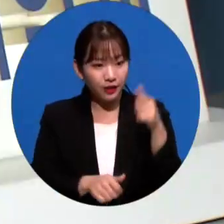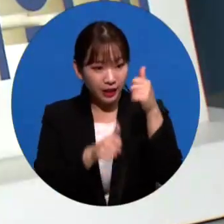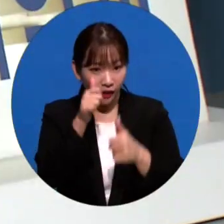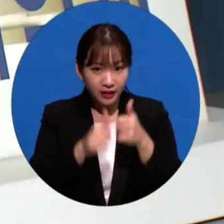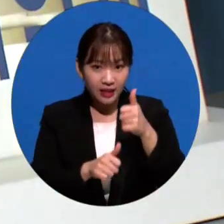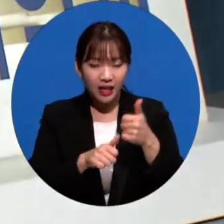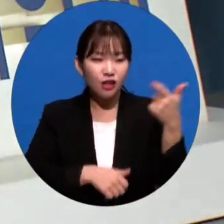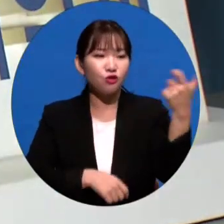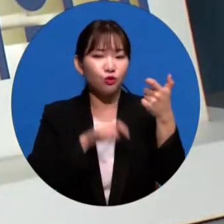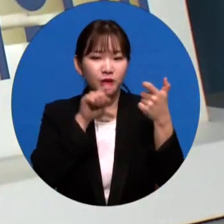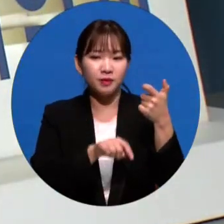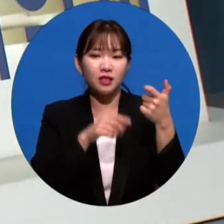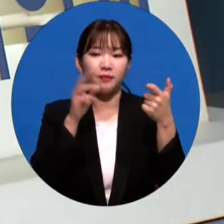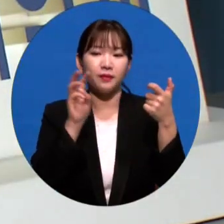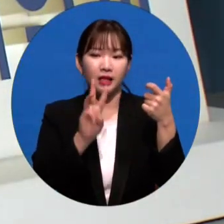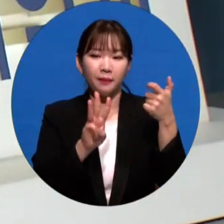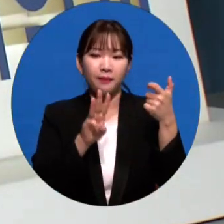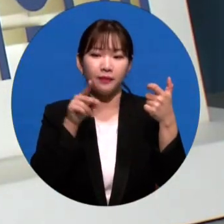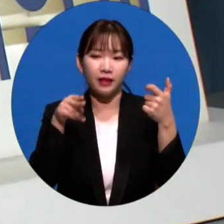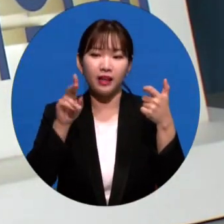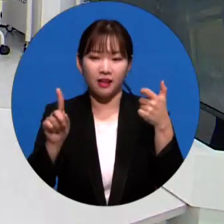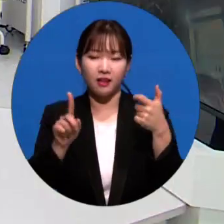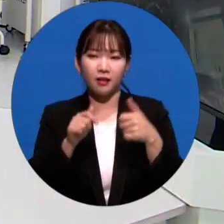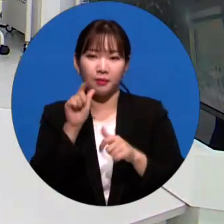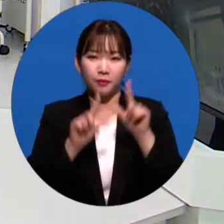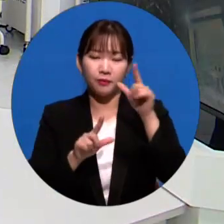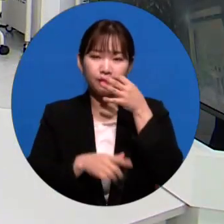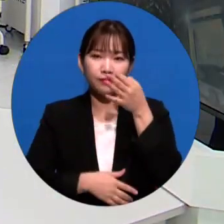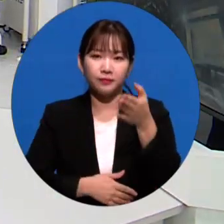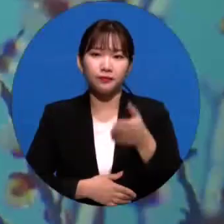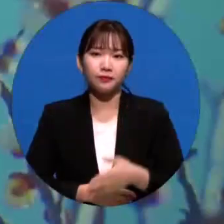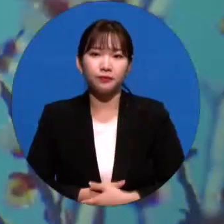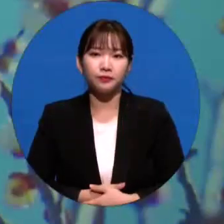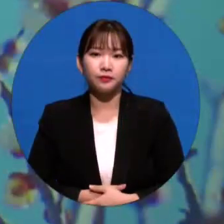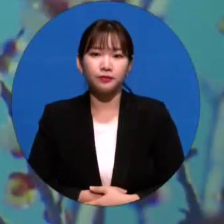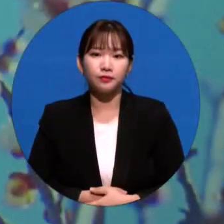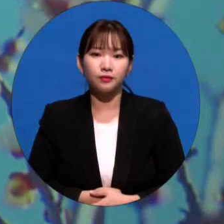경쟁률은 60.3대 1을 기록했습니다.